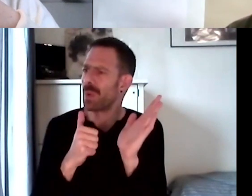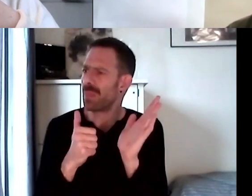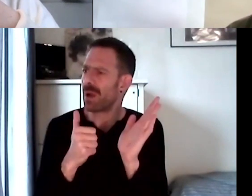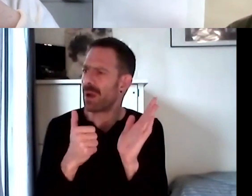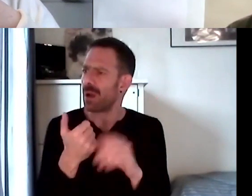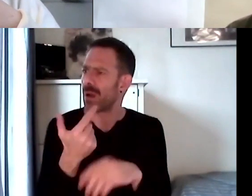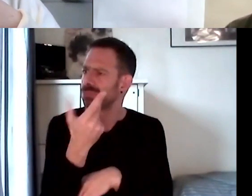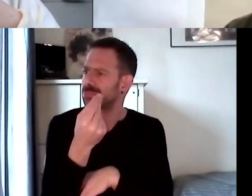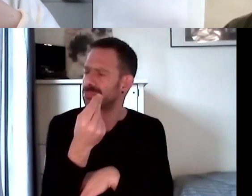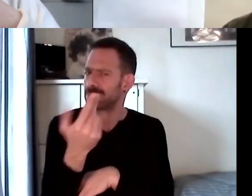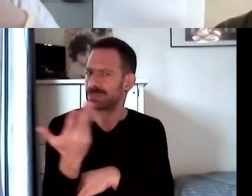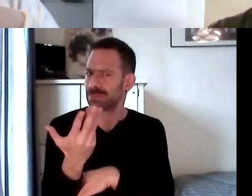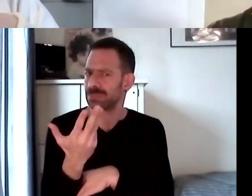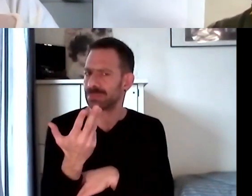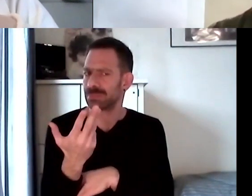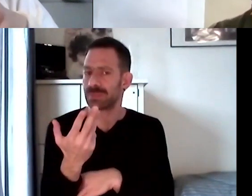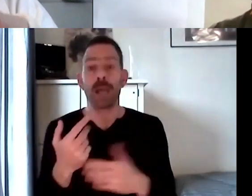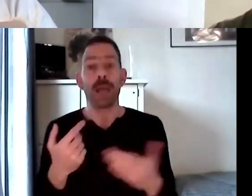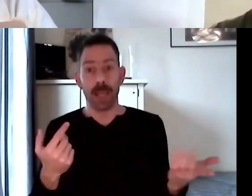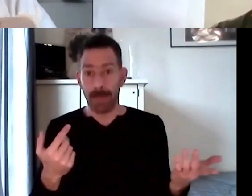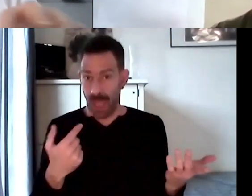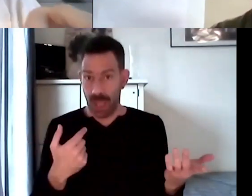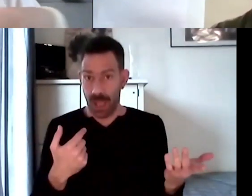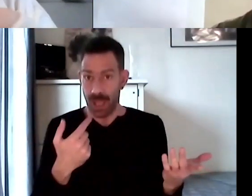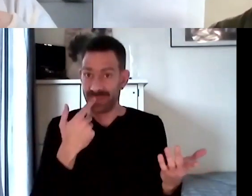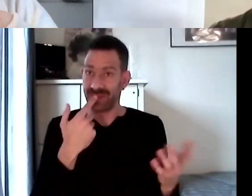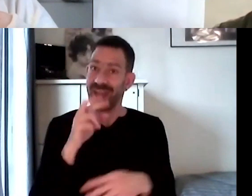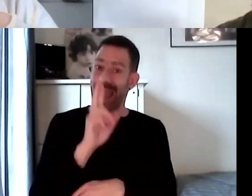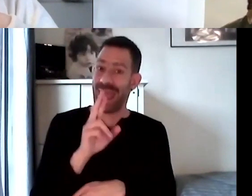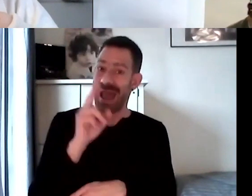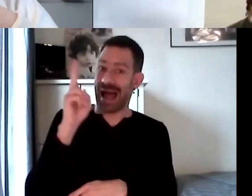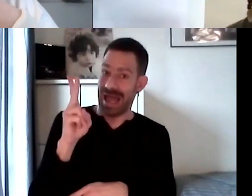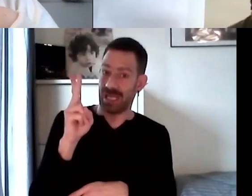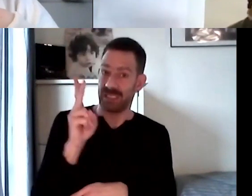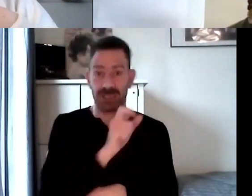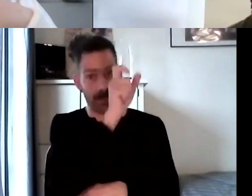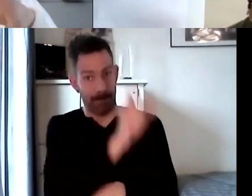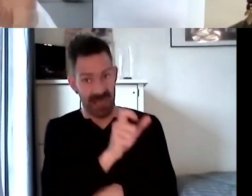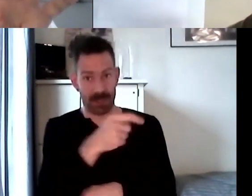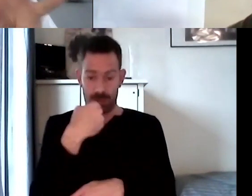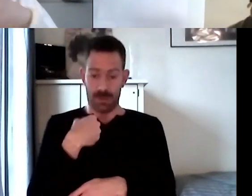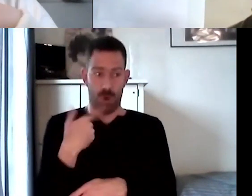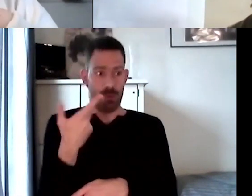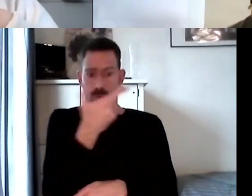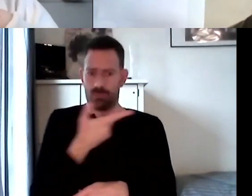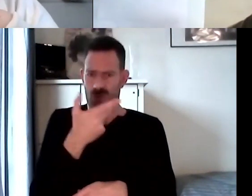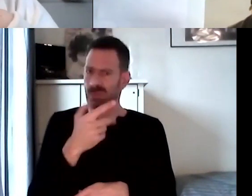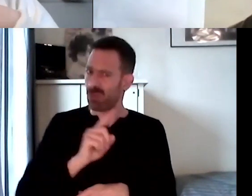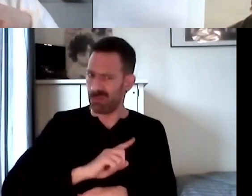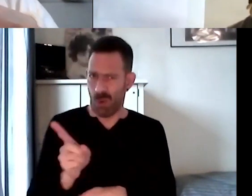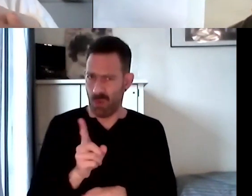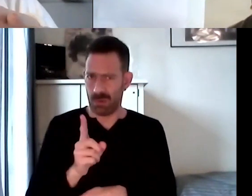C'est-à-dire, Ben, ce n'est pas un contrat entre RH, bénéficiaire et consultant. c'est ça. C'est un contrat entre bénéficiaire et